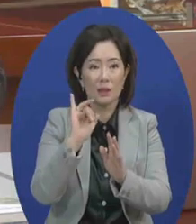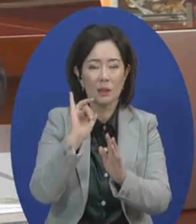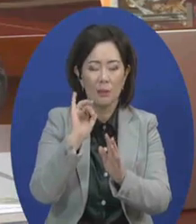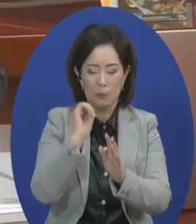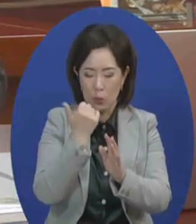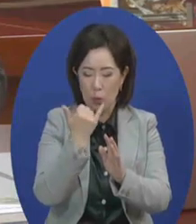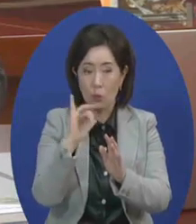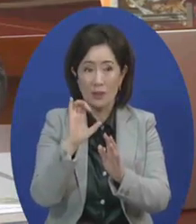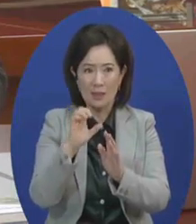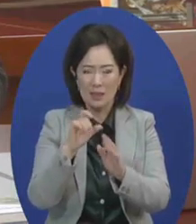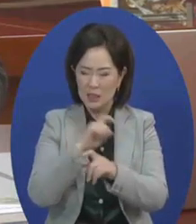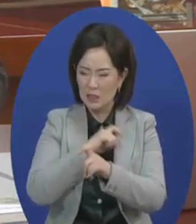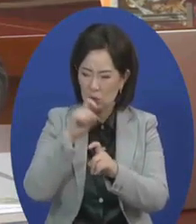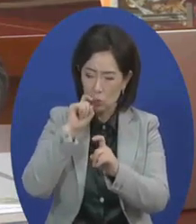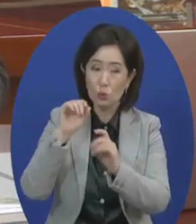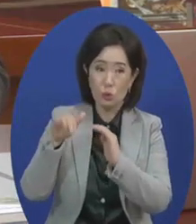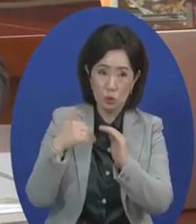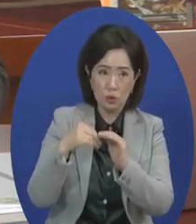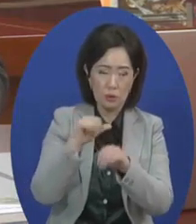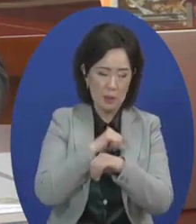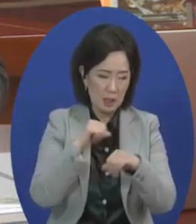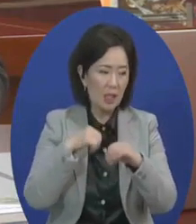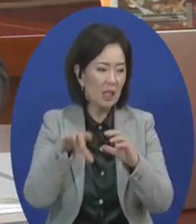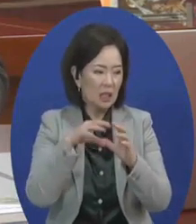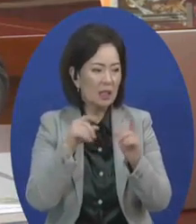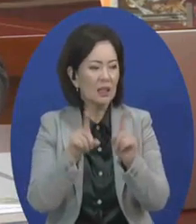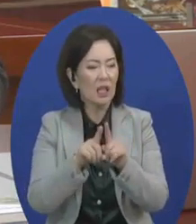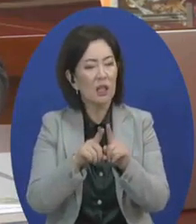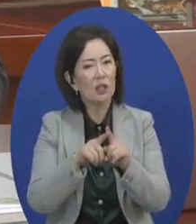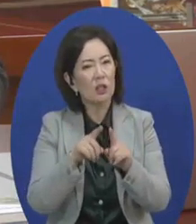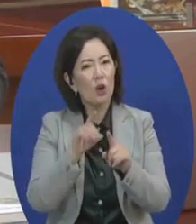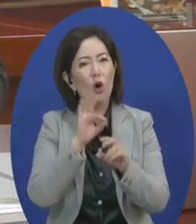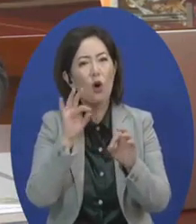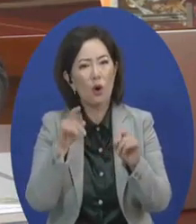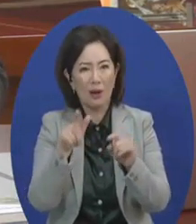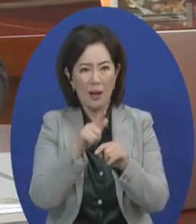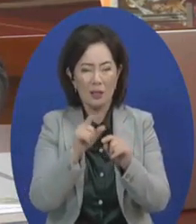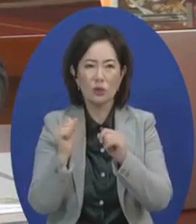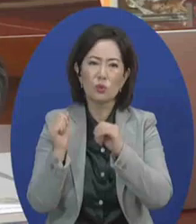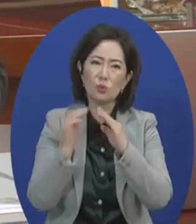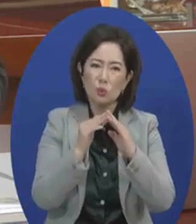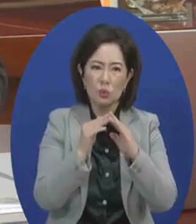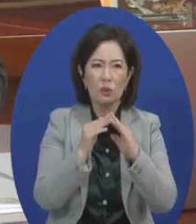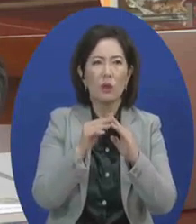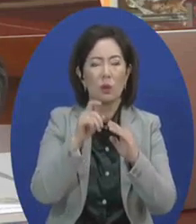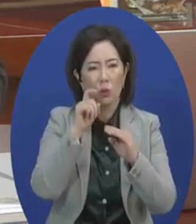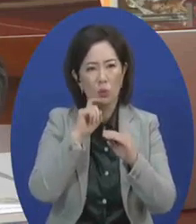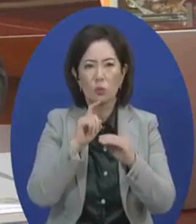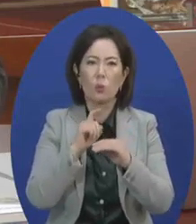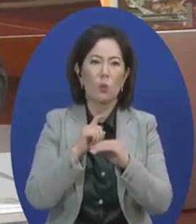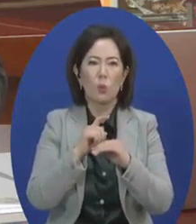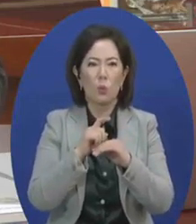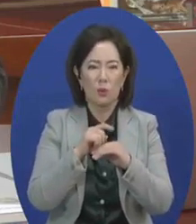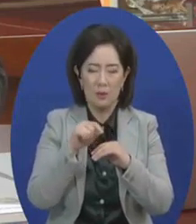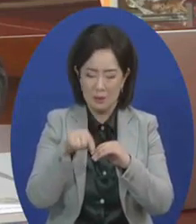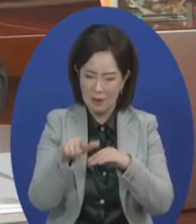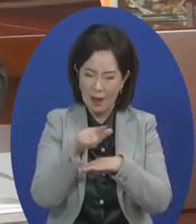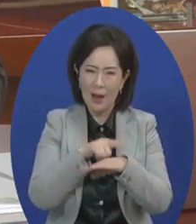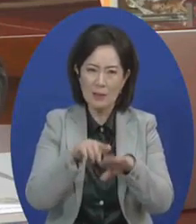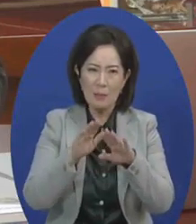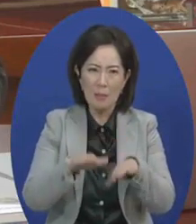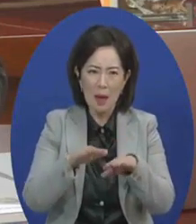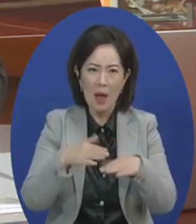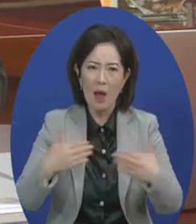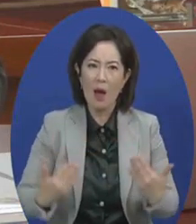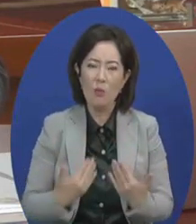бас иргэдээс ч хүсэлт ирлээ. За, иргэд маань бол одоо яг өөр байршил руу шилжих нүүх одоо хүсэлгүй байна. Яагаад гэвэл эндээ бас